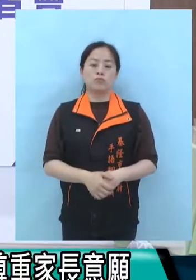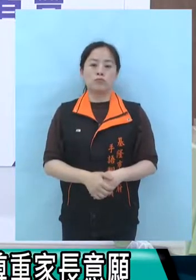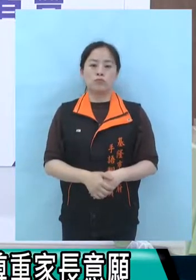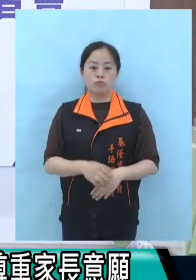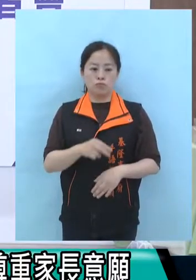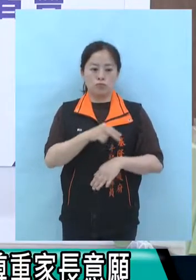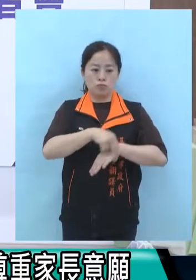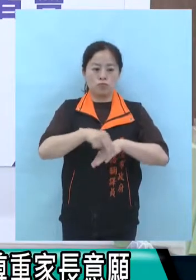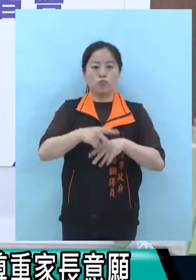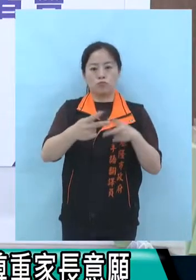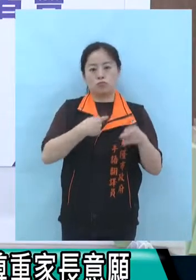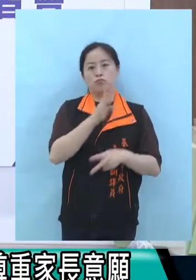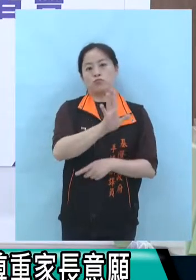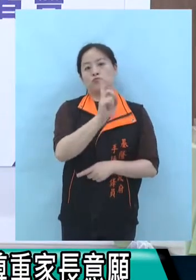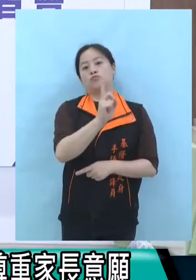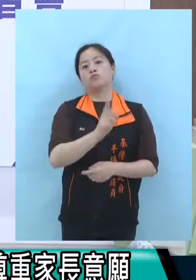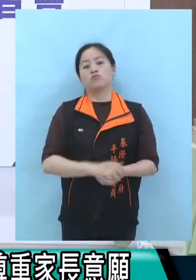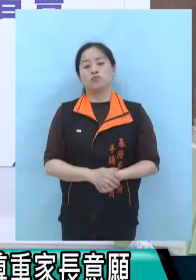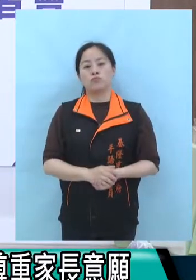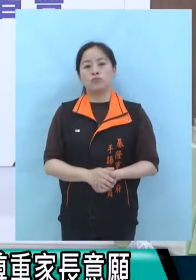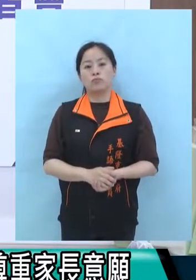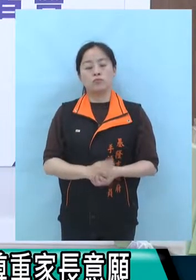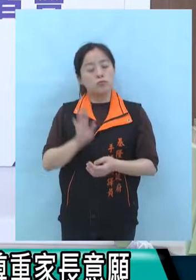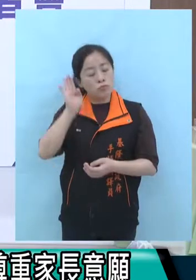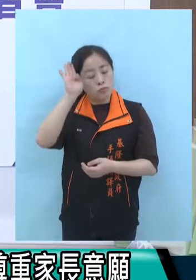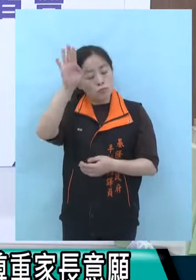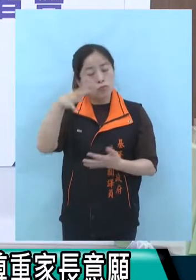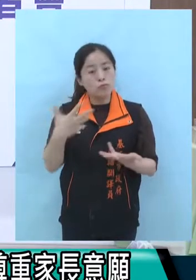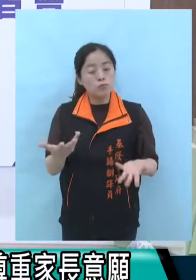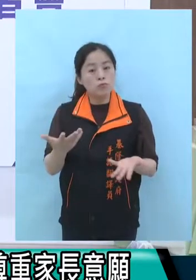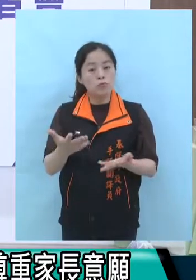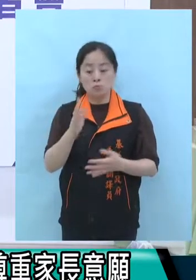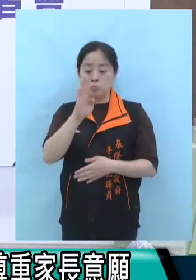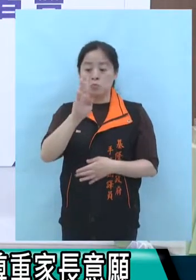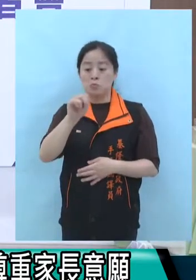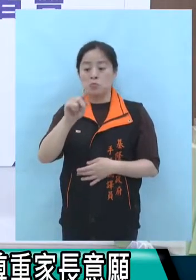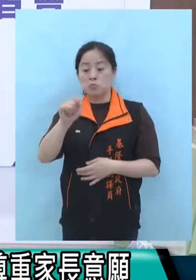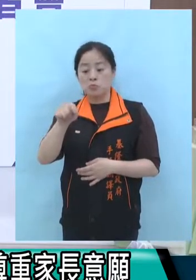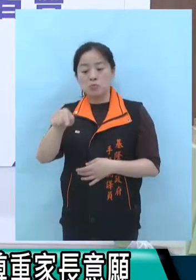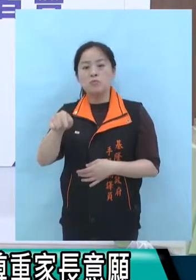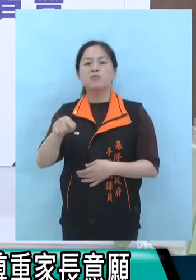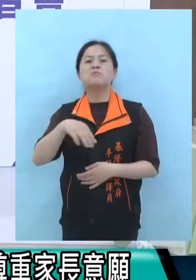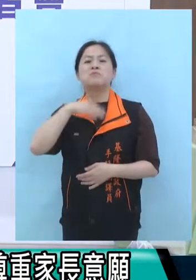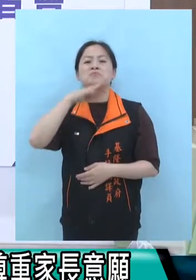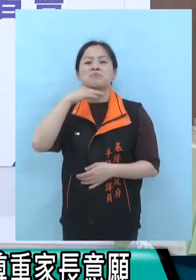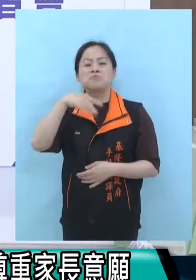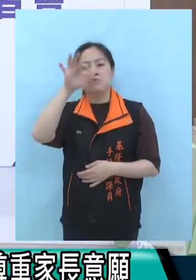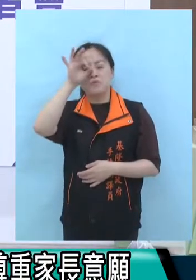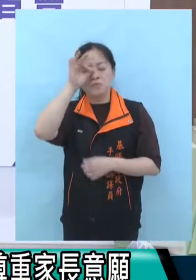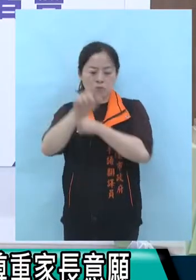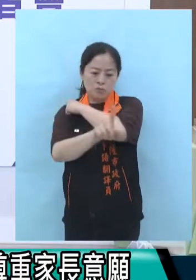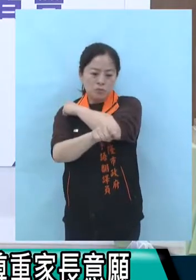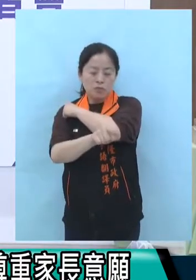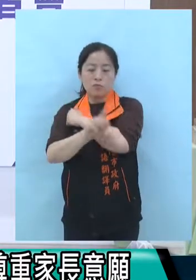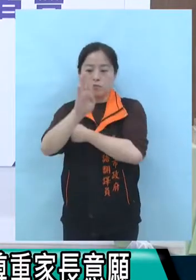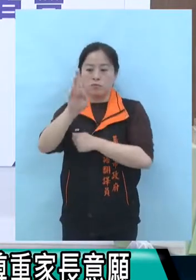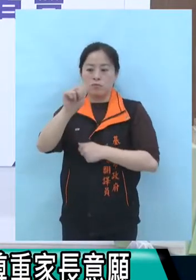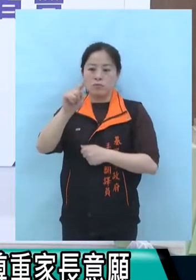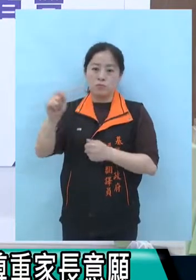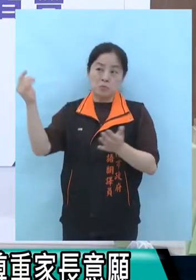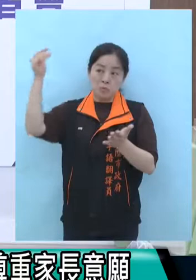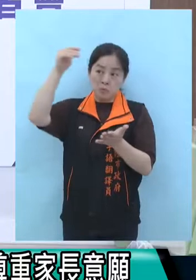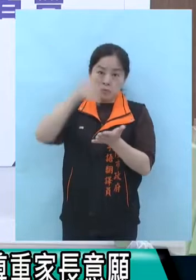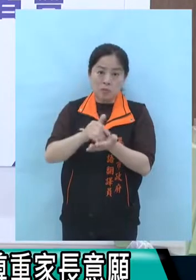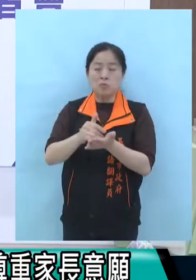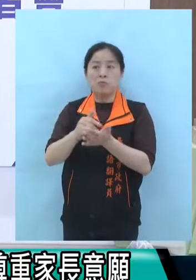规划的通知。那至于这个BNT 的部分，可能要看最后 BNT 的疫苗到底